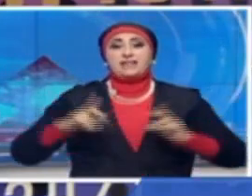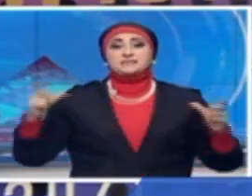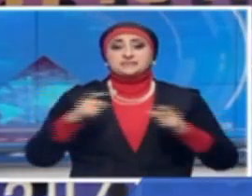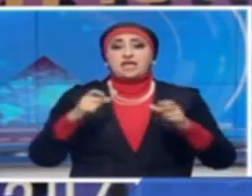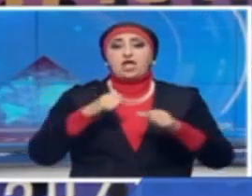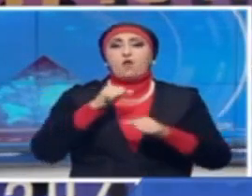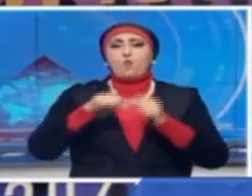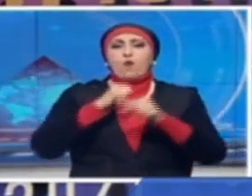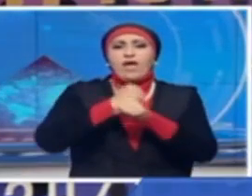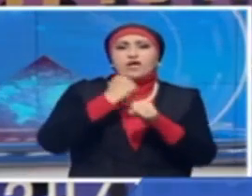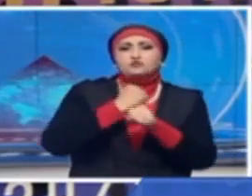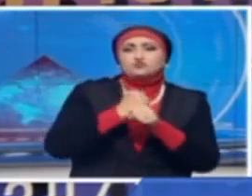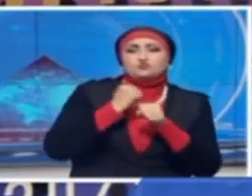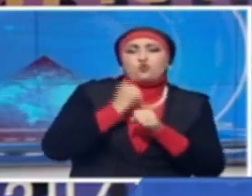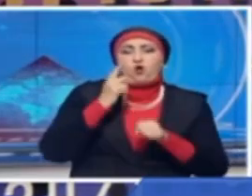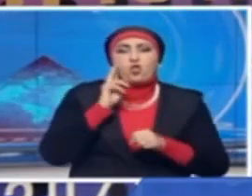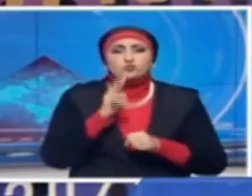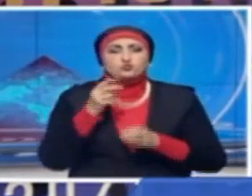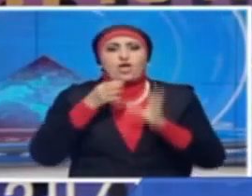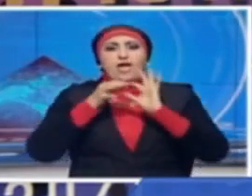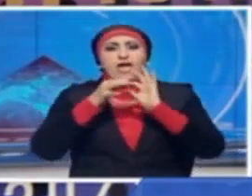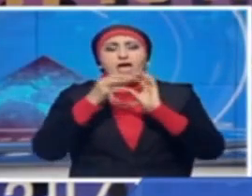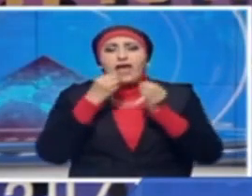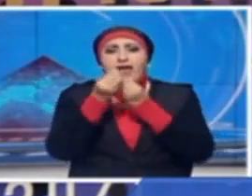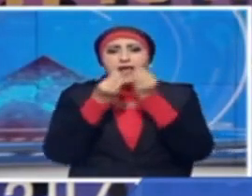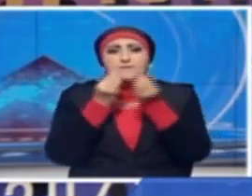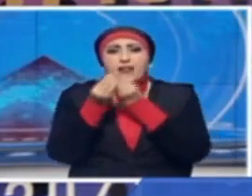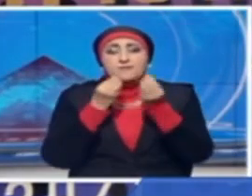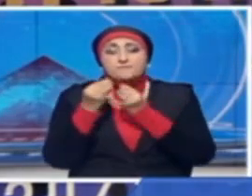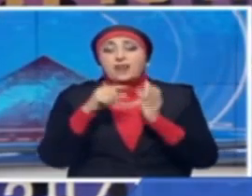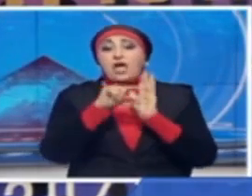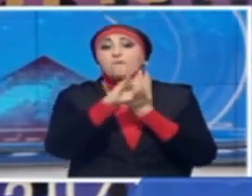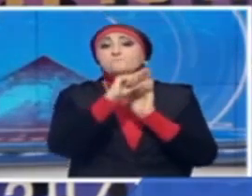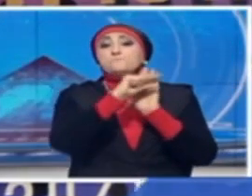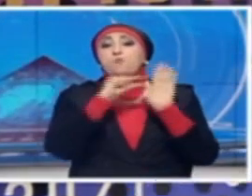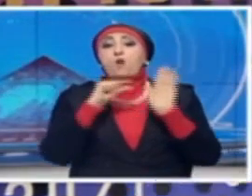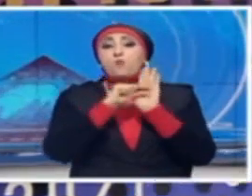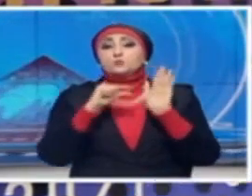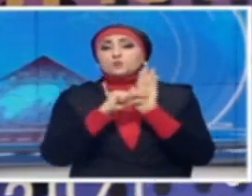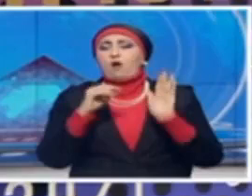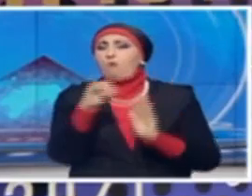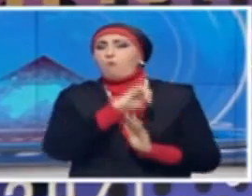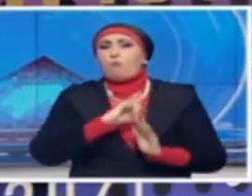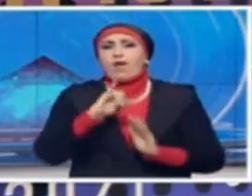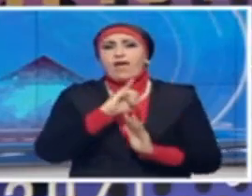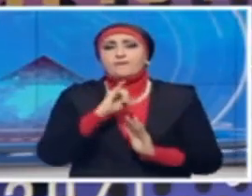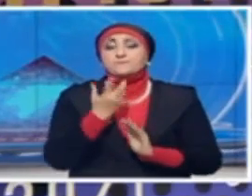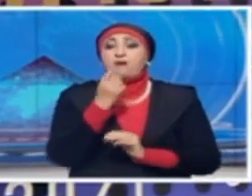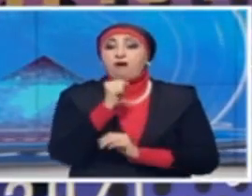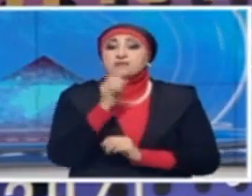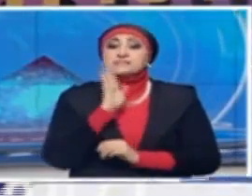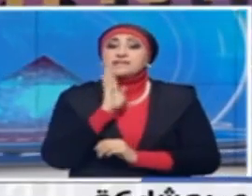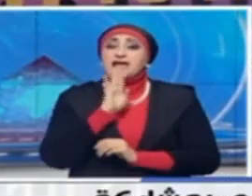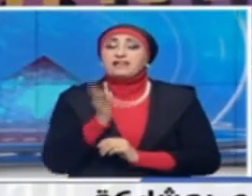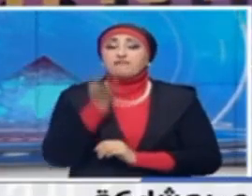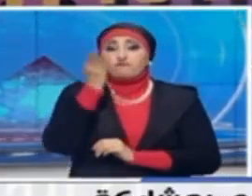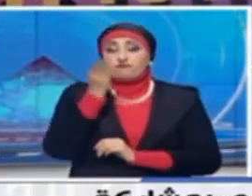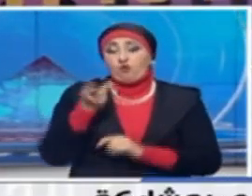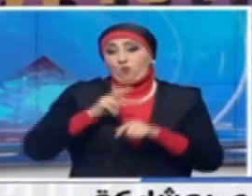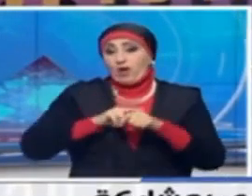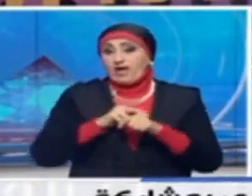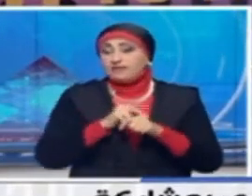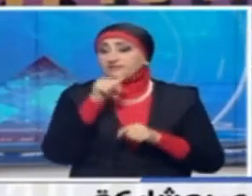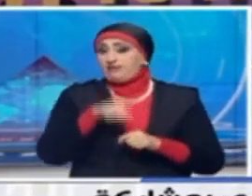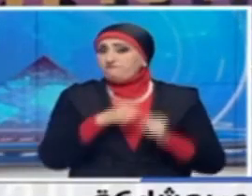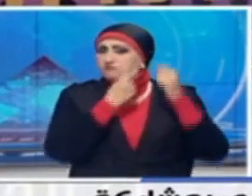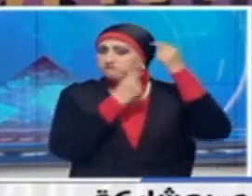العمل والفعاليات التي ناقشت عددا من الموضوعات والمحاور التي تتعلق بالتعليم العالي والبحث العلمي، من بينها